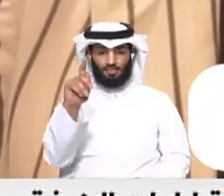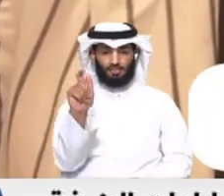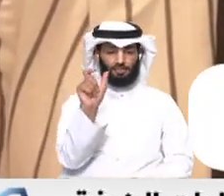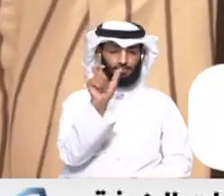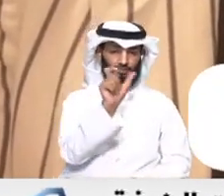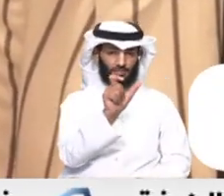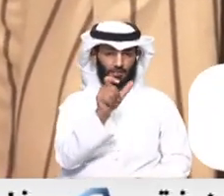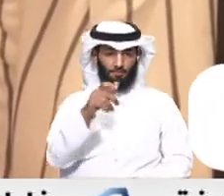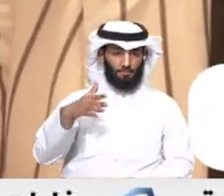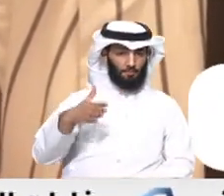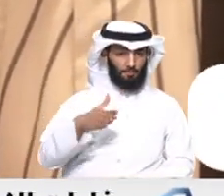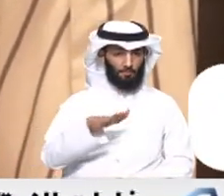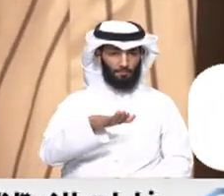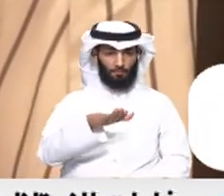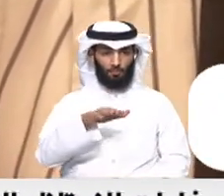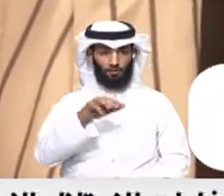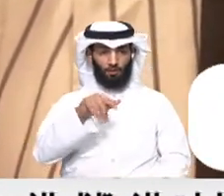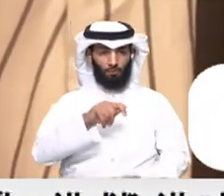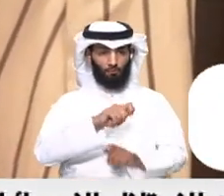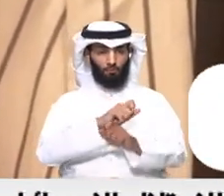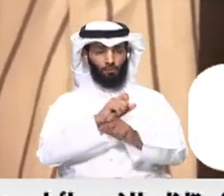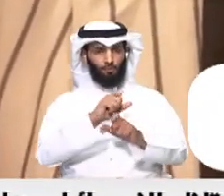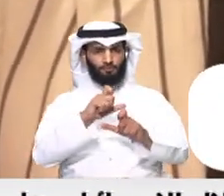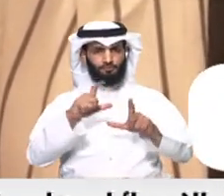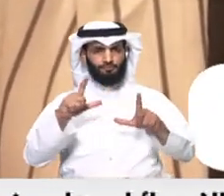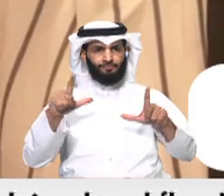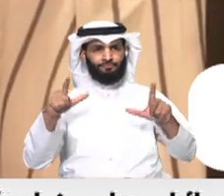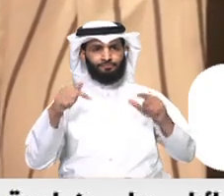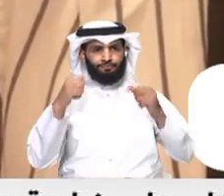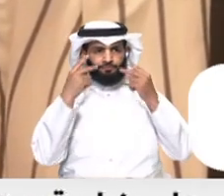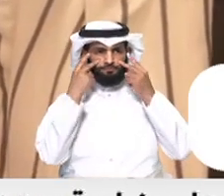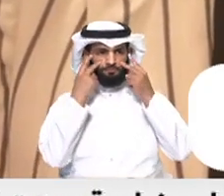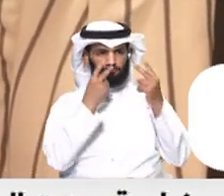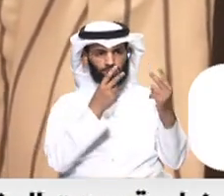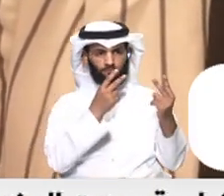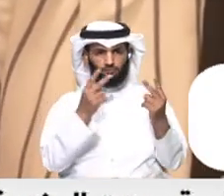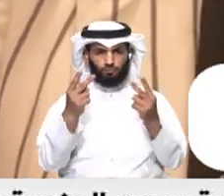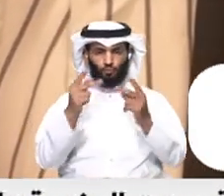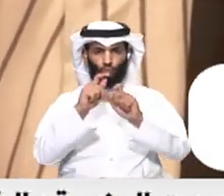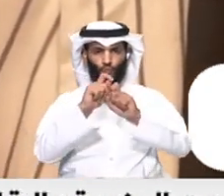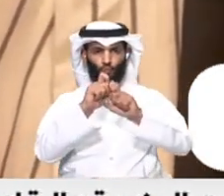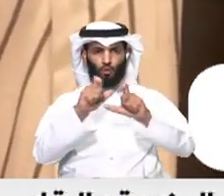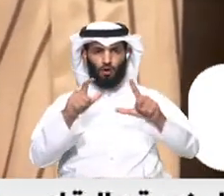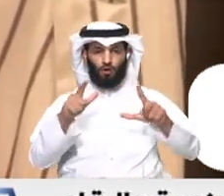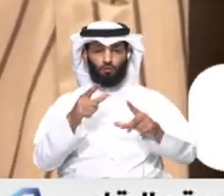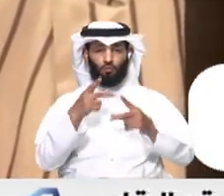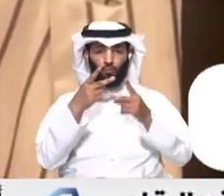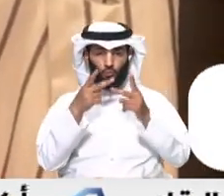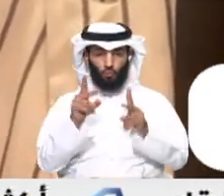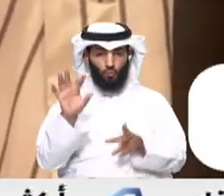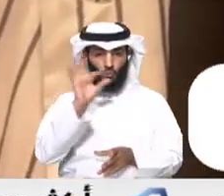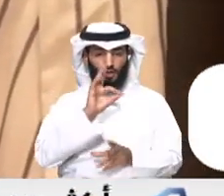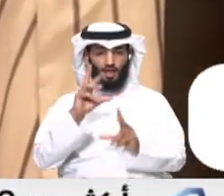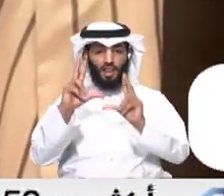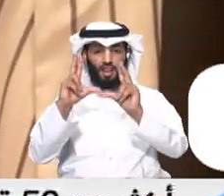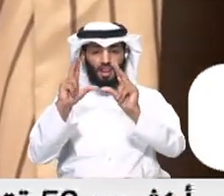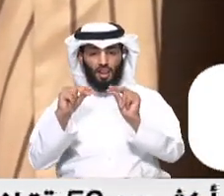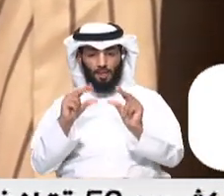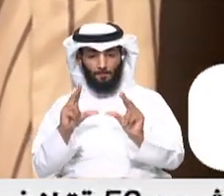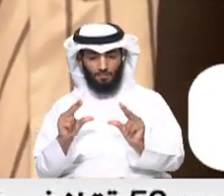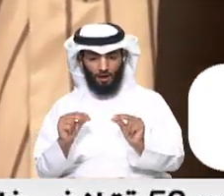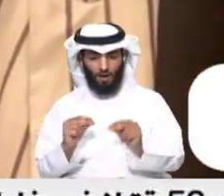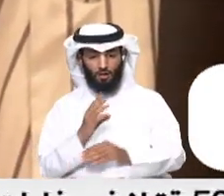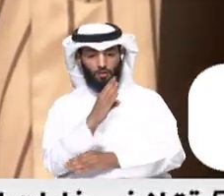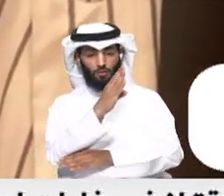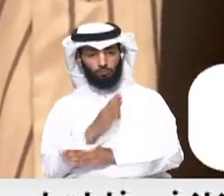في الهجمات الصاروخية التي نراها والرشقات الصاروخية التي انطلقت من لبنان، طبعا